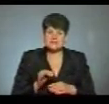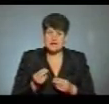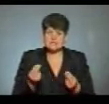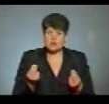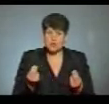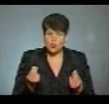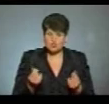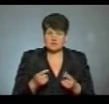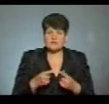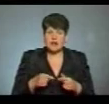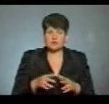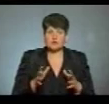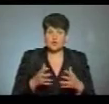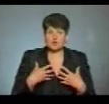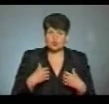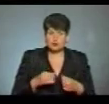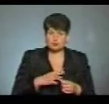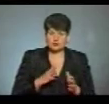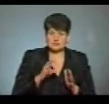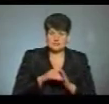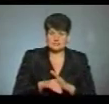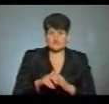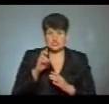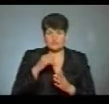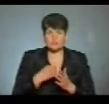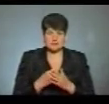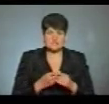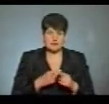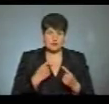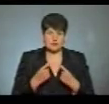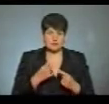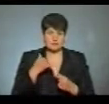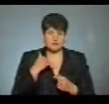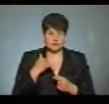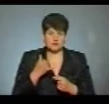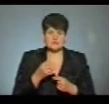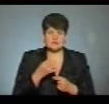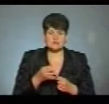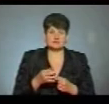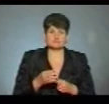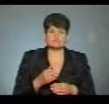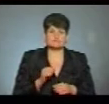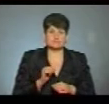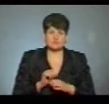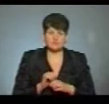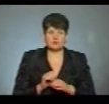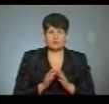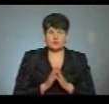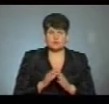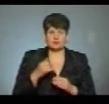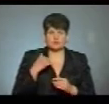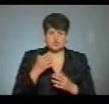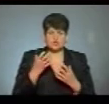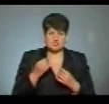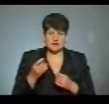на галузь охорони здоров'я були закладені в державному бюджеті. Ми про це поговоримо. В нас був телефонний дзвінок, мені підказали, що він зірвався. Я вас дуже прошу перетелефонувати ще раз. Ви